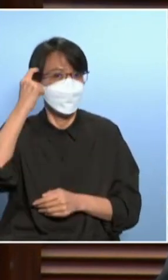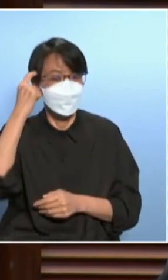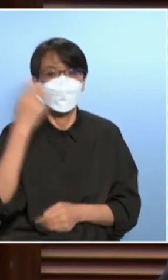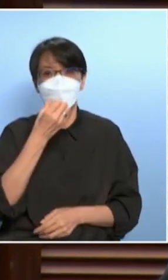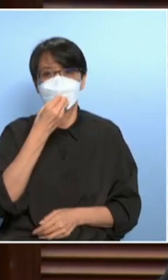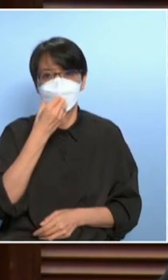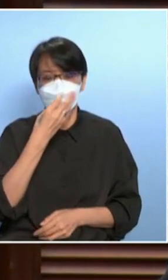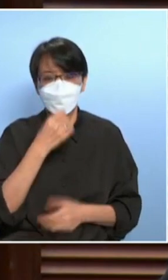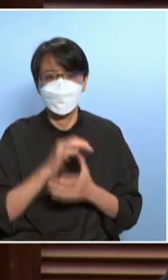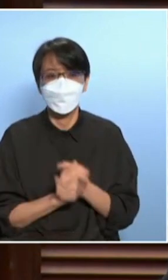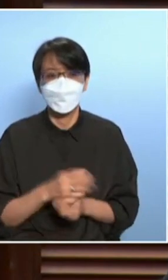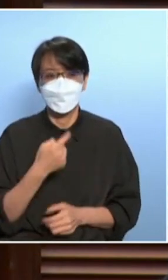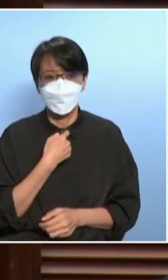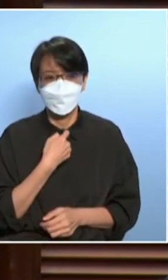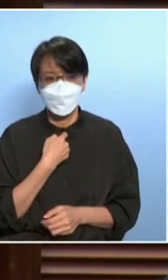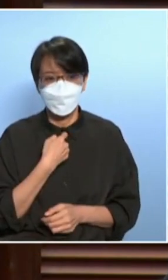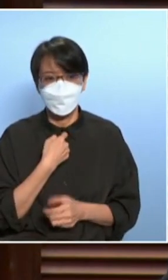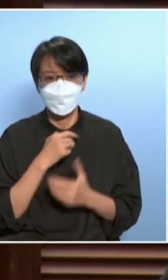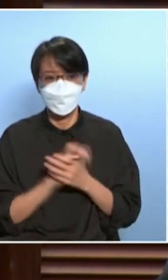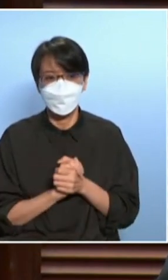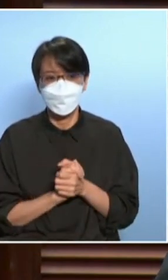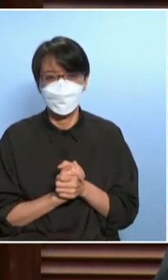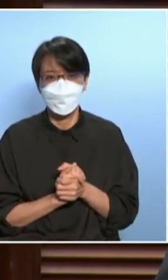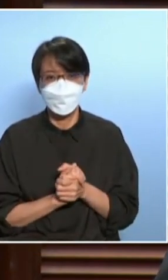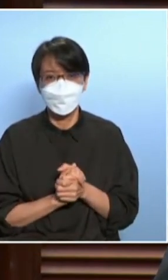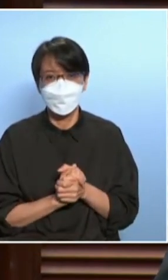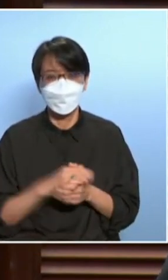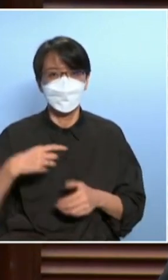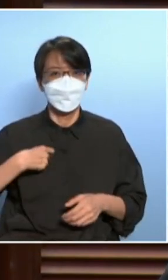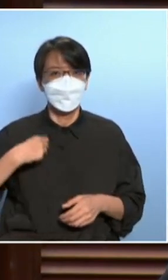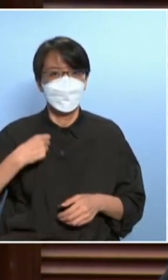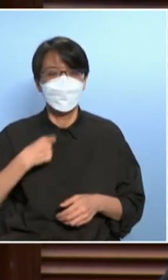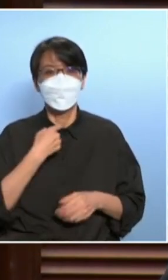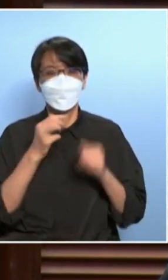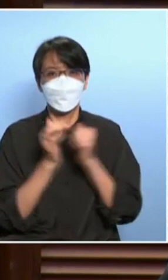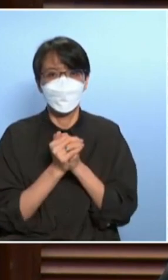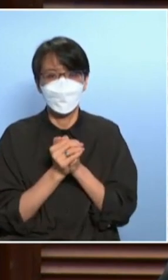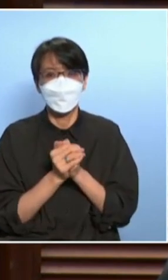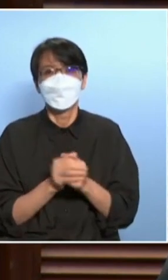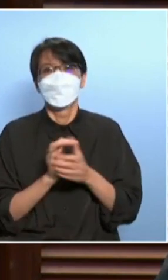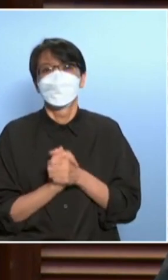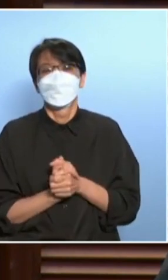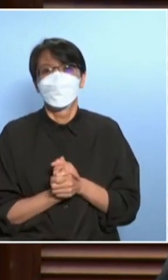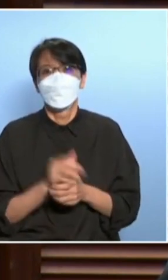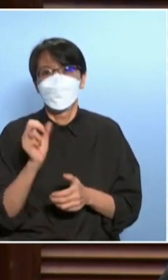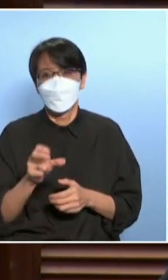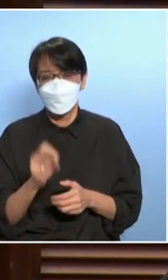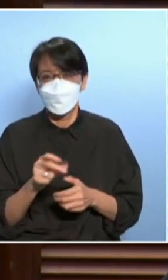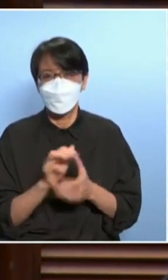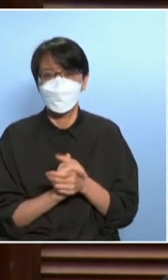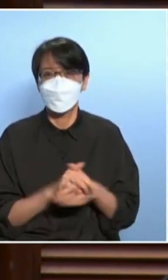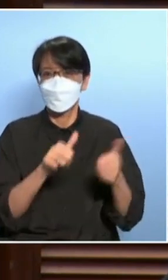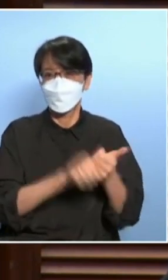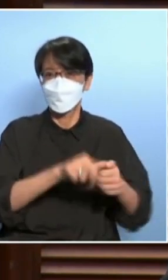要應該要向國家要求我哋做嗰個方向，保持一國兩制。背